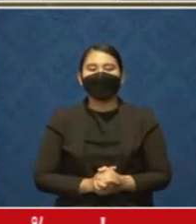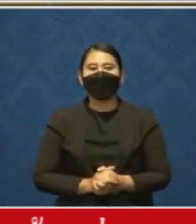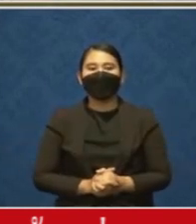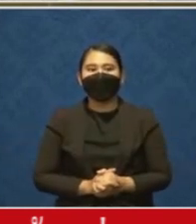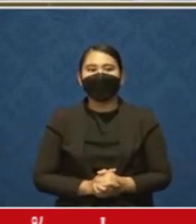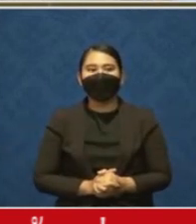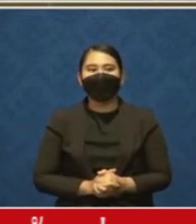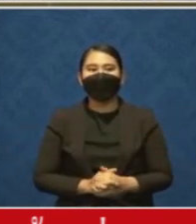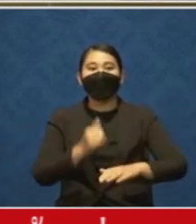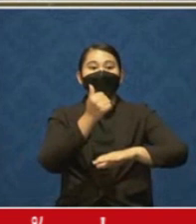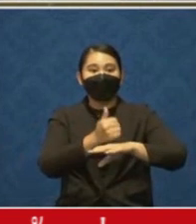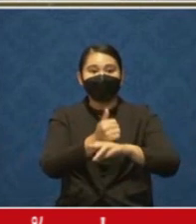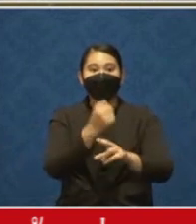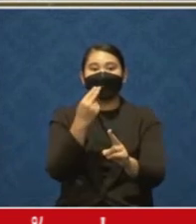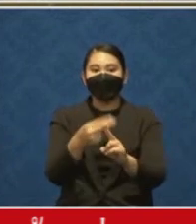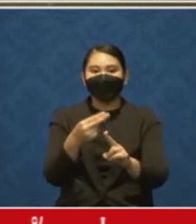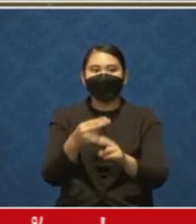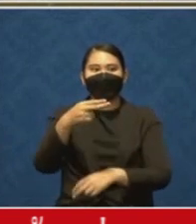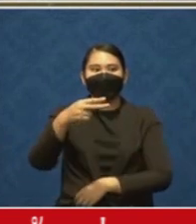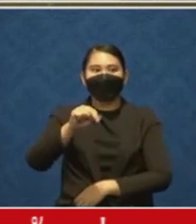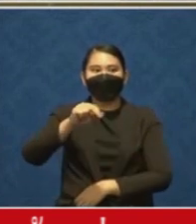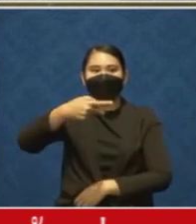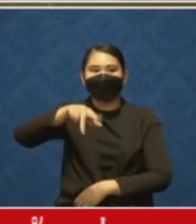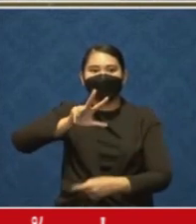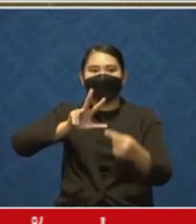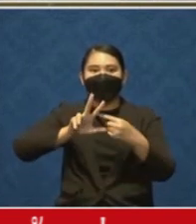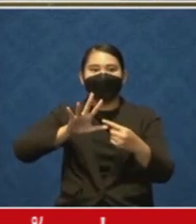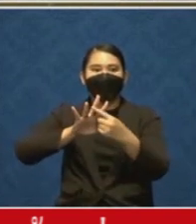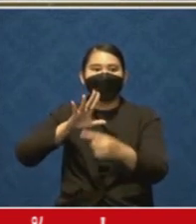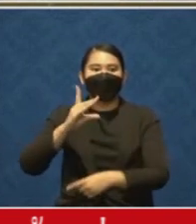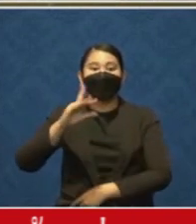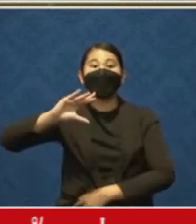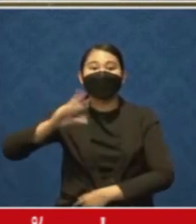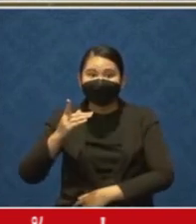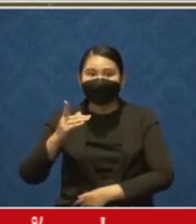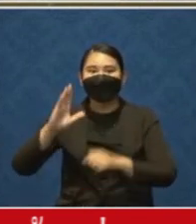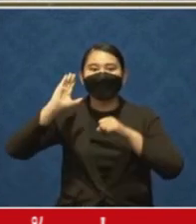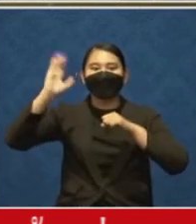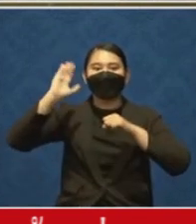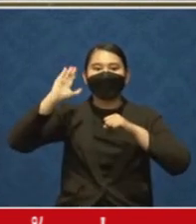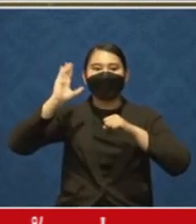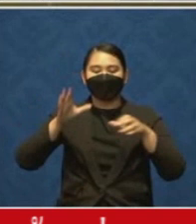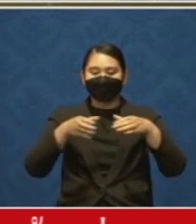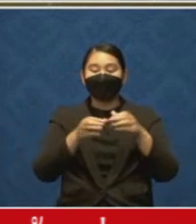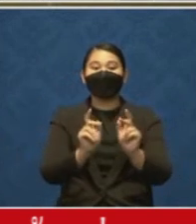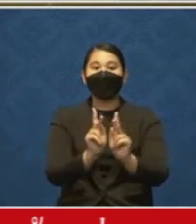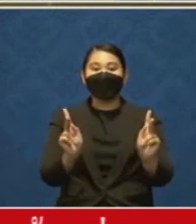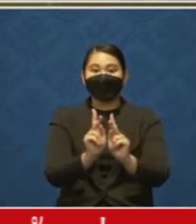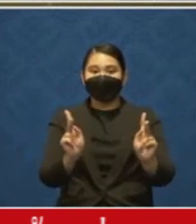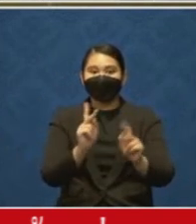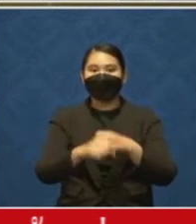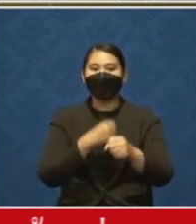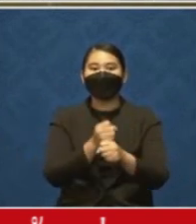ผบ.ทอ.ก็คือพลอากาศเอกนภาเดชทูปเตมีท่านก็มาชี้แจงที่กรรมาธิการงบประมาณ